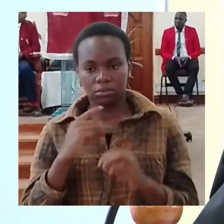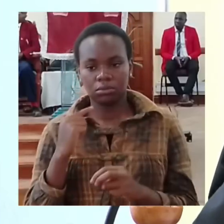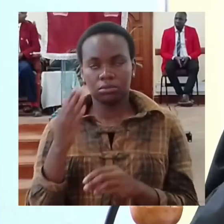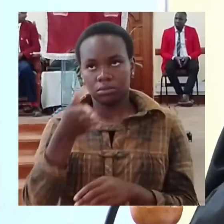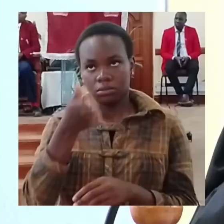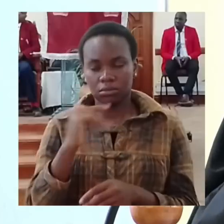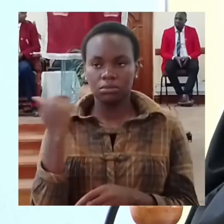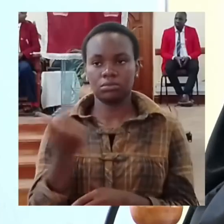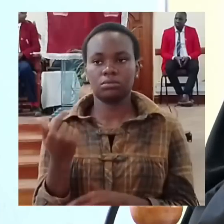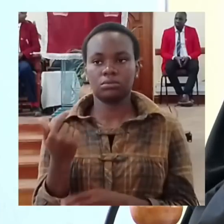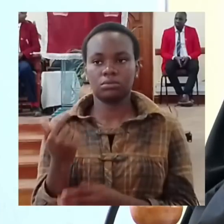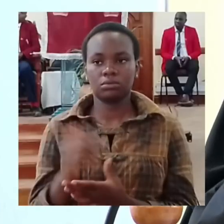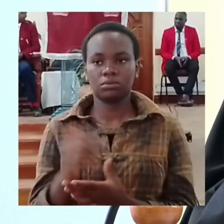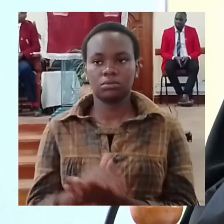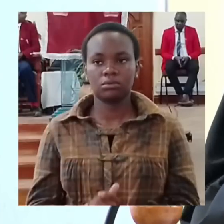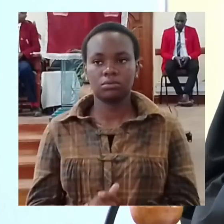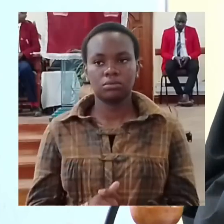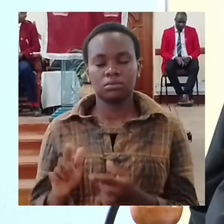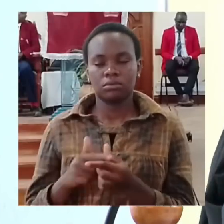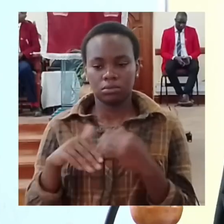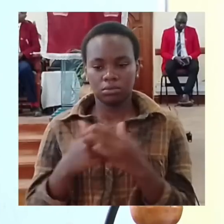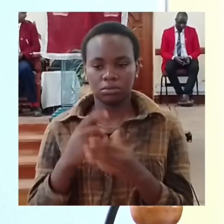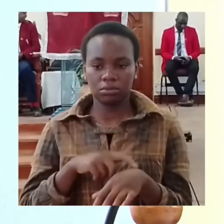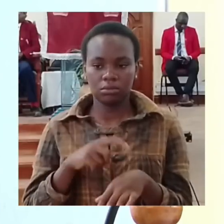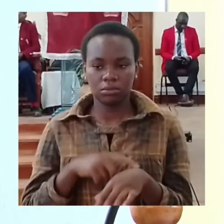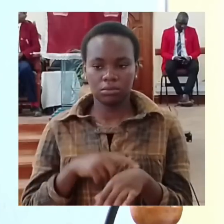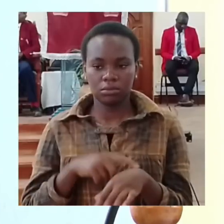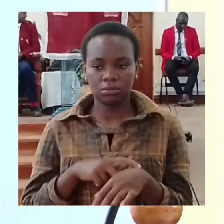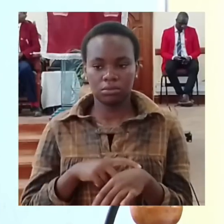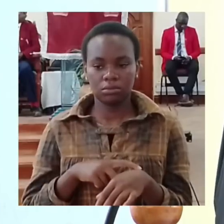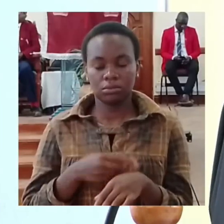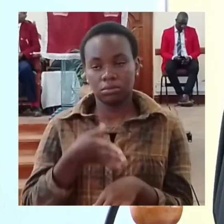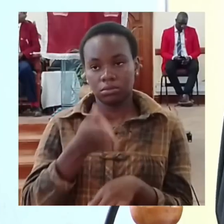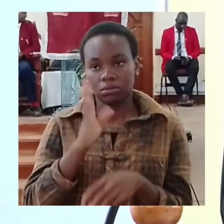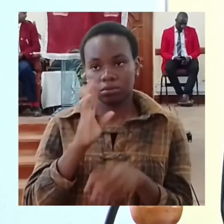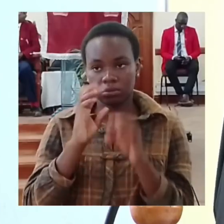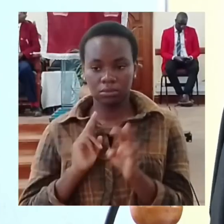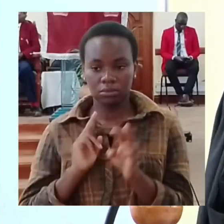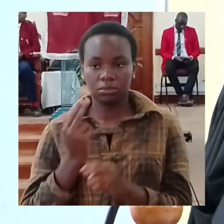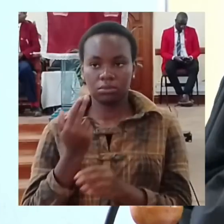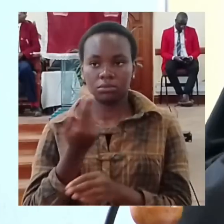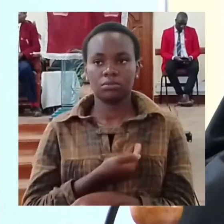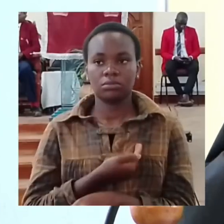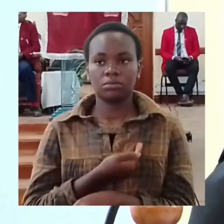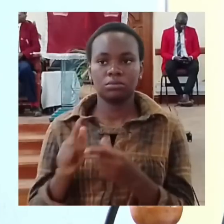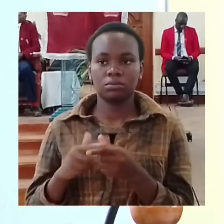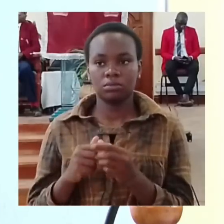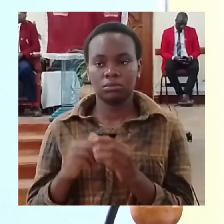Mwathani arogocwo. Mahinda maingĩ ithuĩ Ngai nĩ atũrathimaga, tũkagĩa na